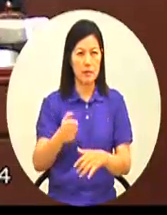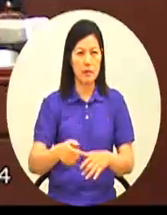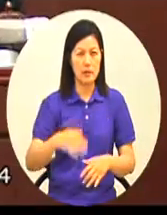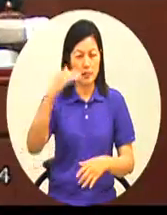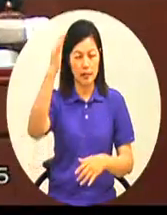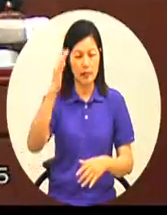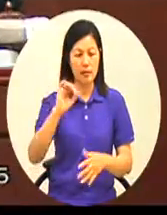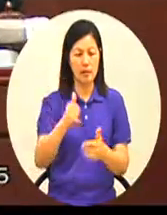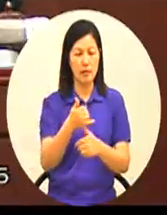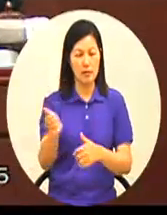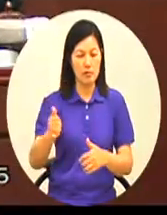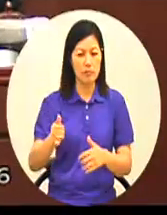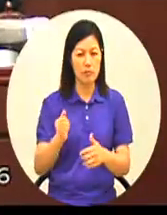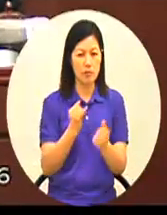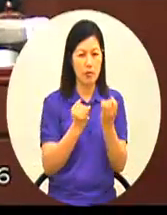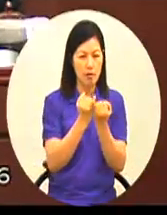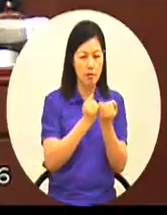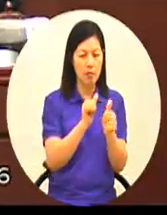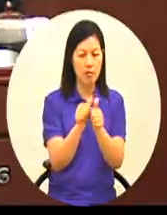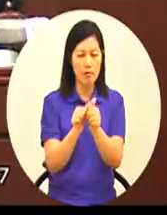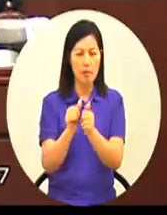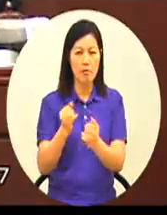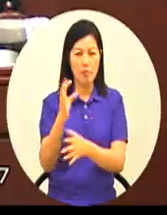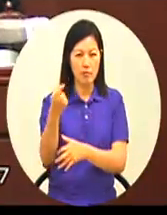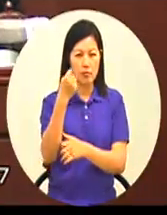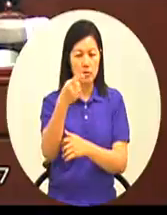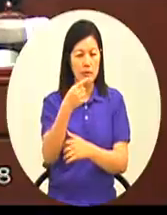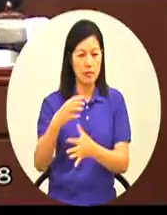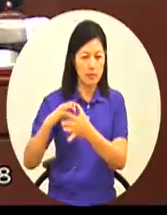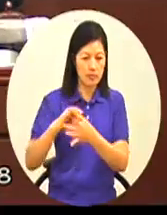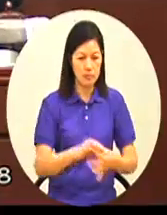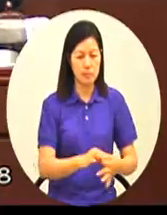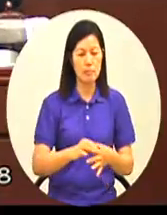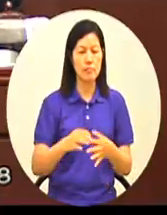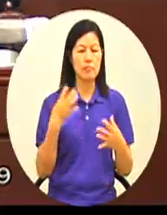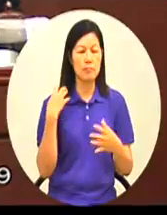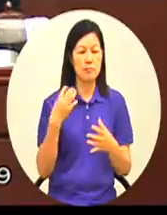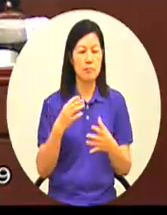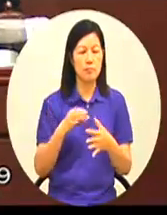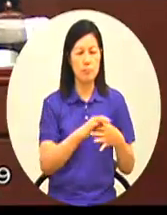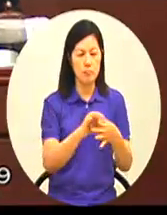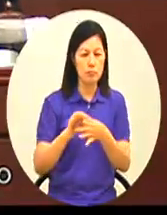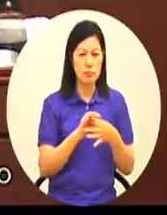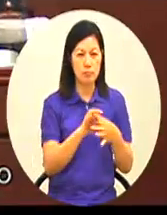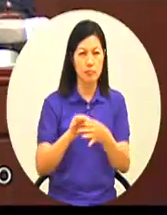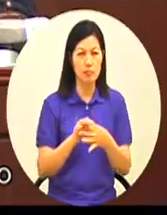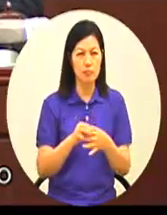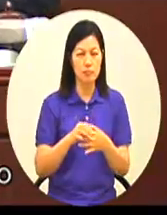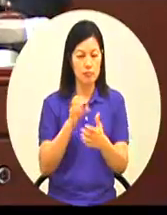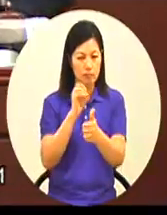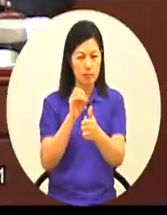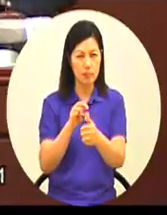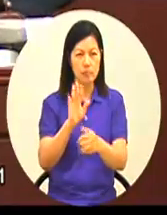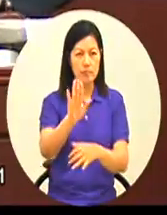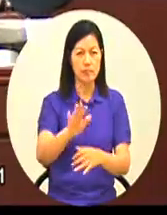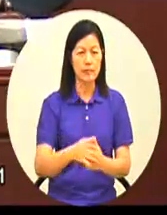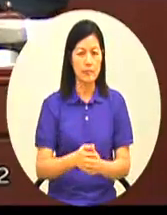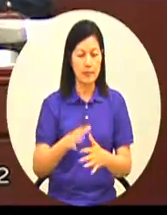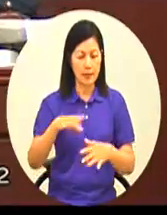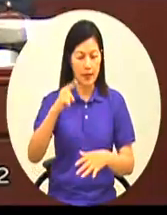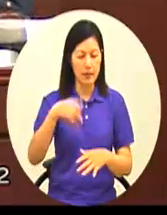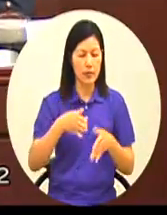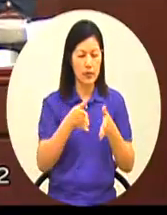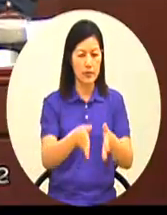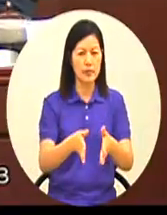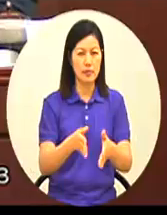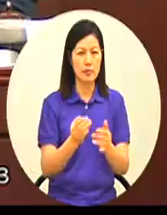我们同志议题、同志人权一直不遗余力的关心跟在发声哦。那我想，我首先就针对